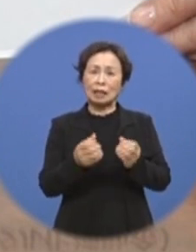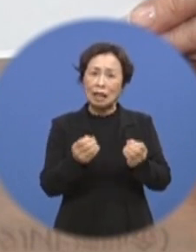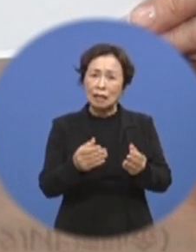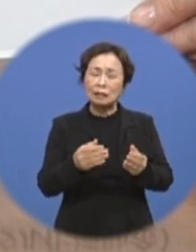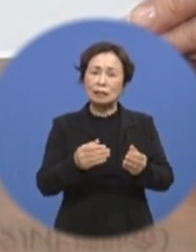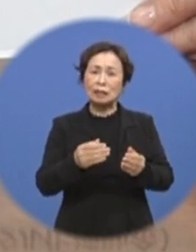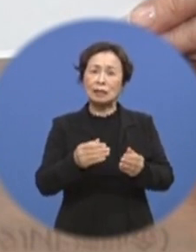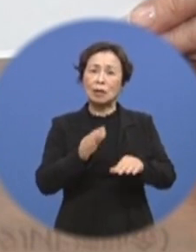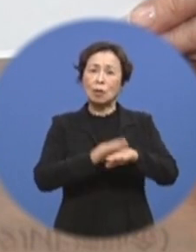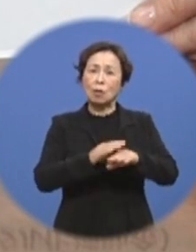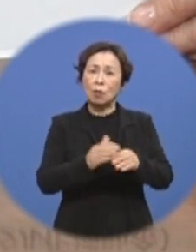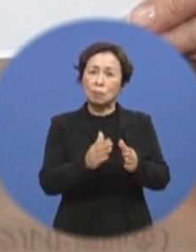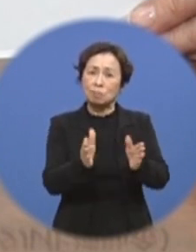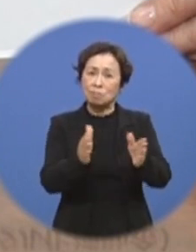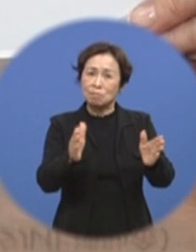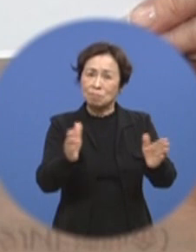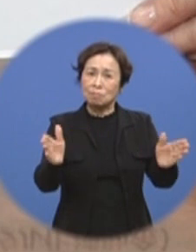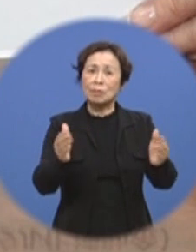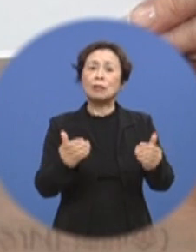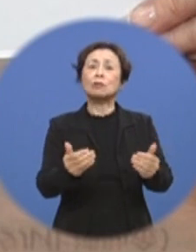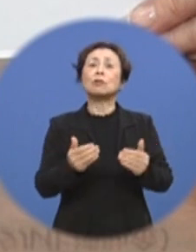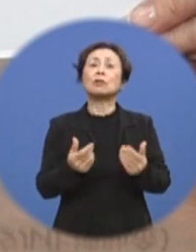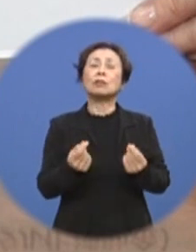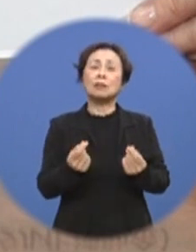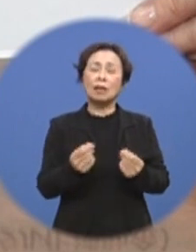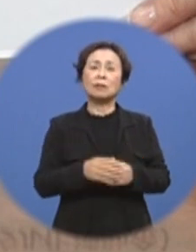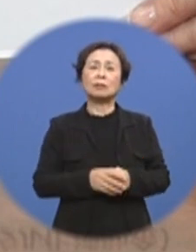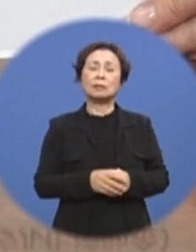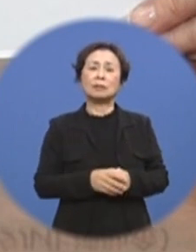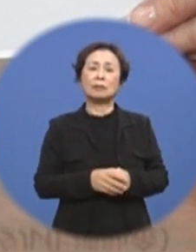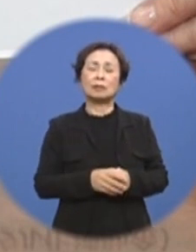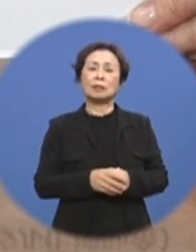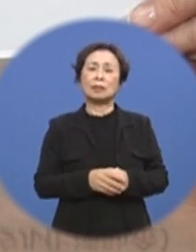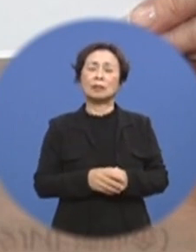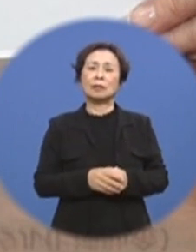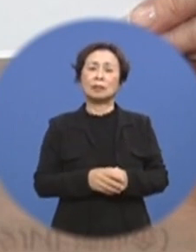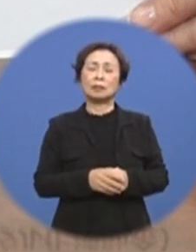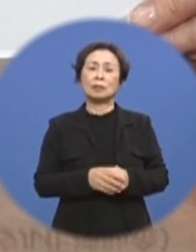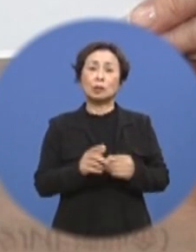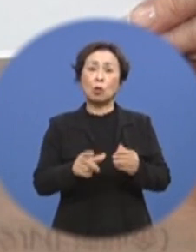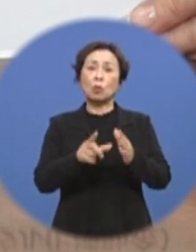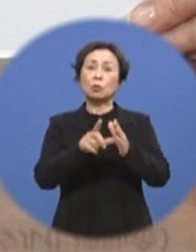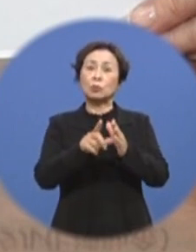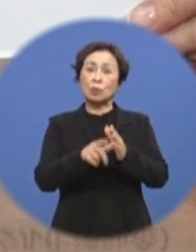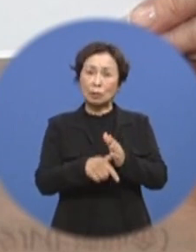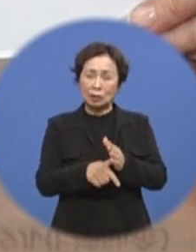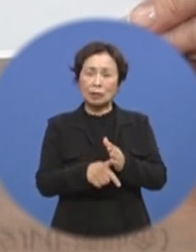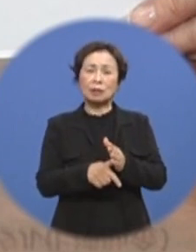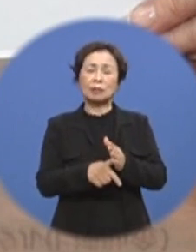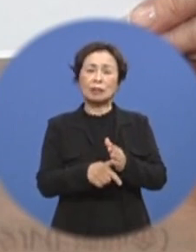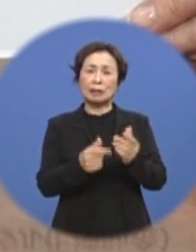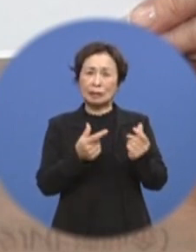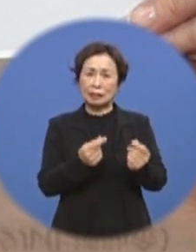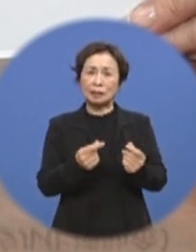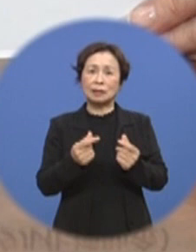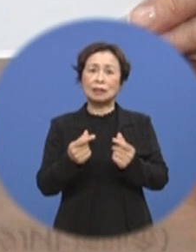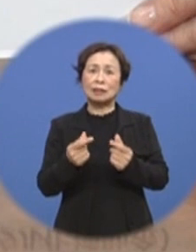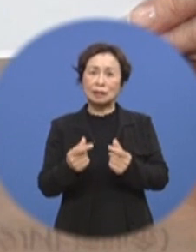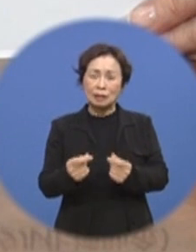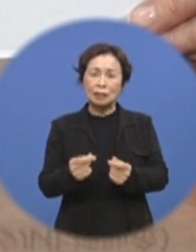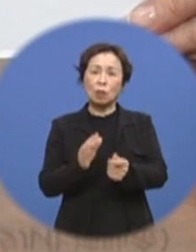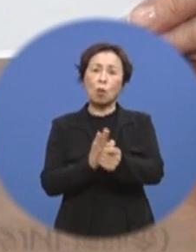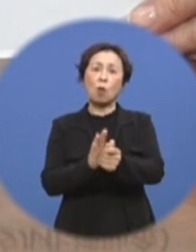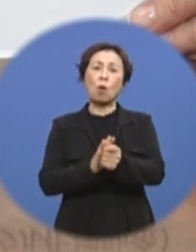を猫のだから新しくものをやっていく特にデジタル化なんかをやっていく時にはですねちゃんとあの